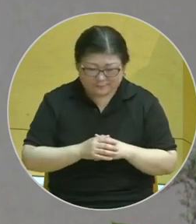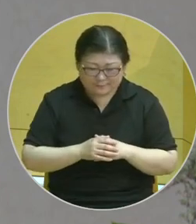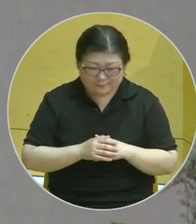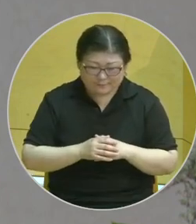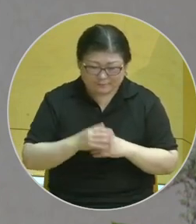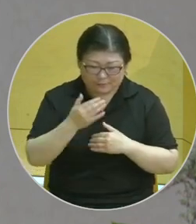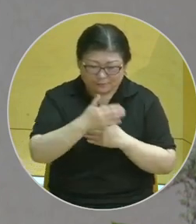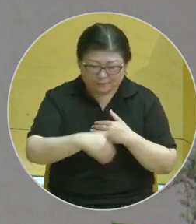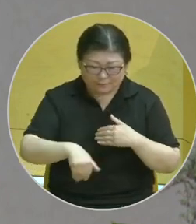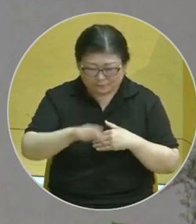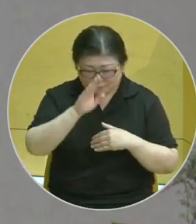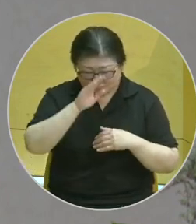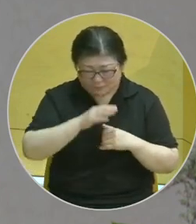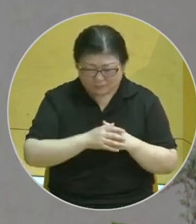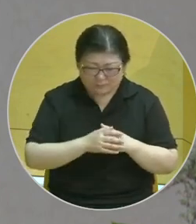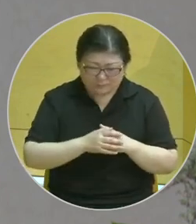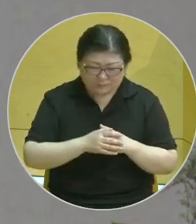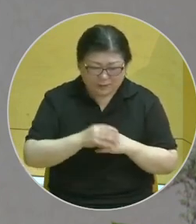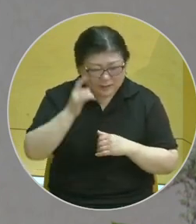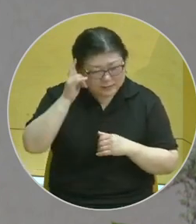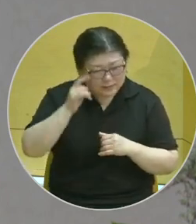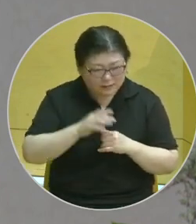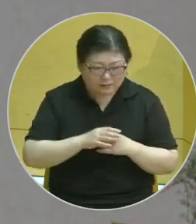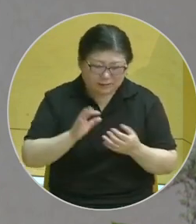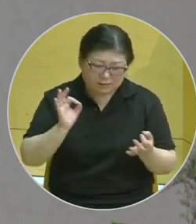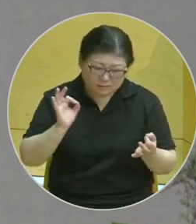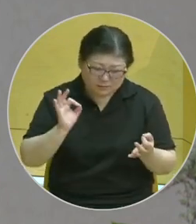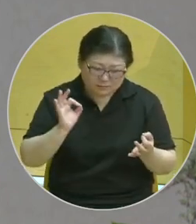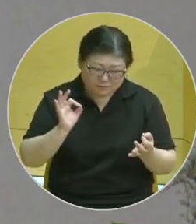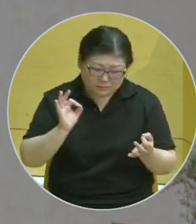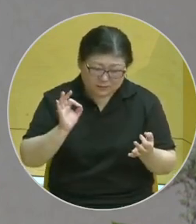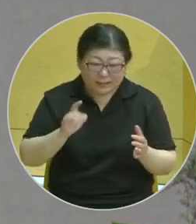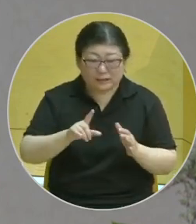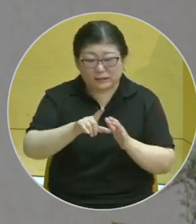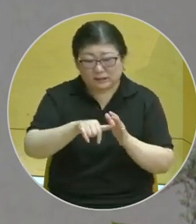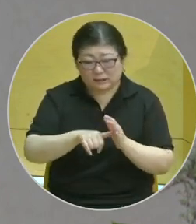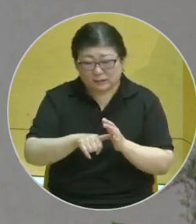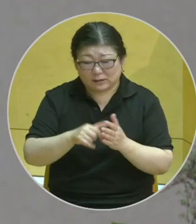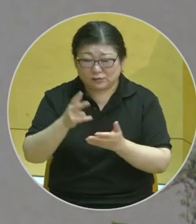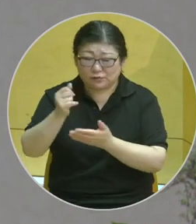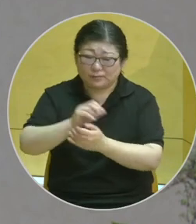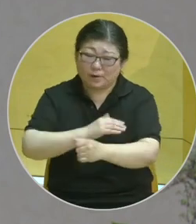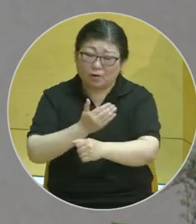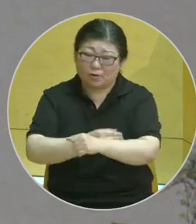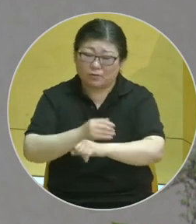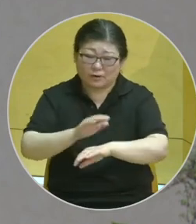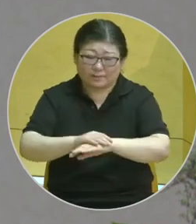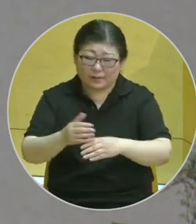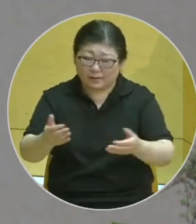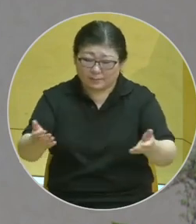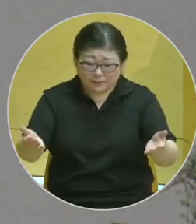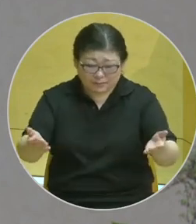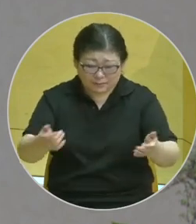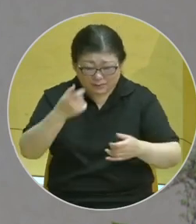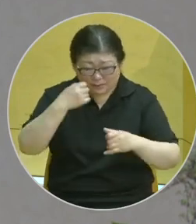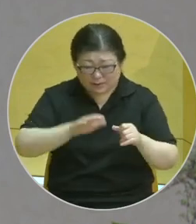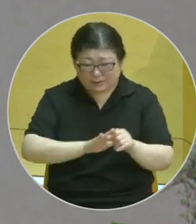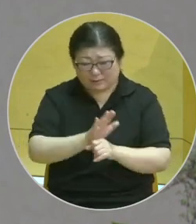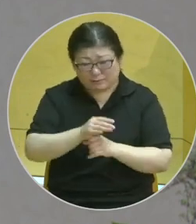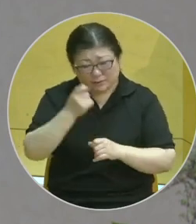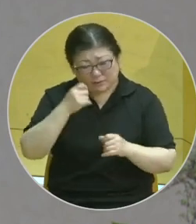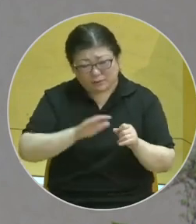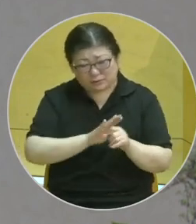생각이 하나님 주저앉아 있습니다 아버지 이 시간에 주님의 권능의 팔을 표시 고 자비와 긍휼이 발을 표시